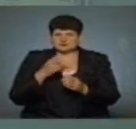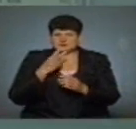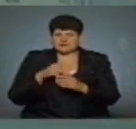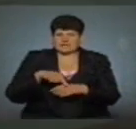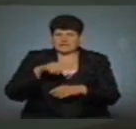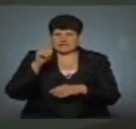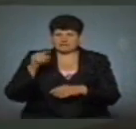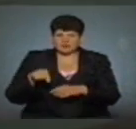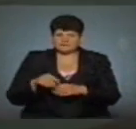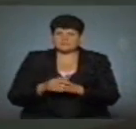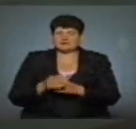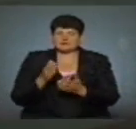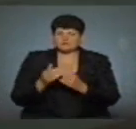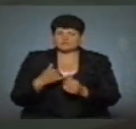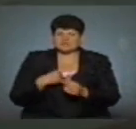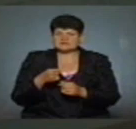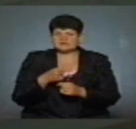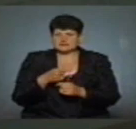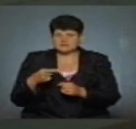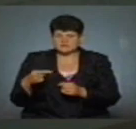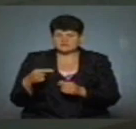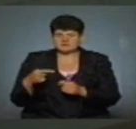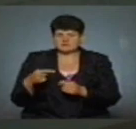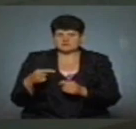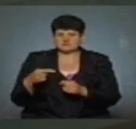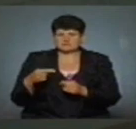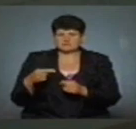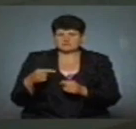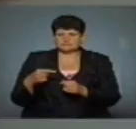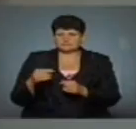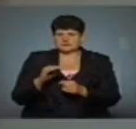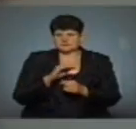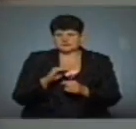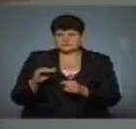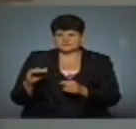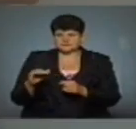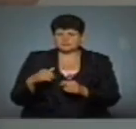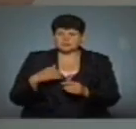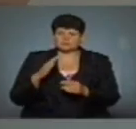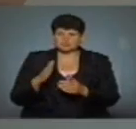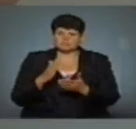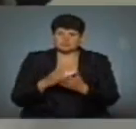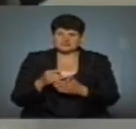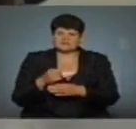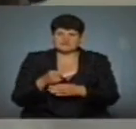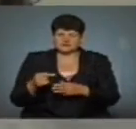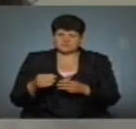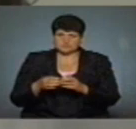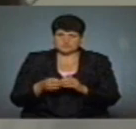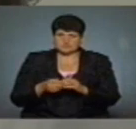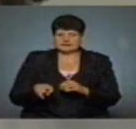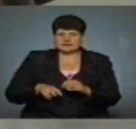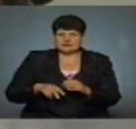крива. Якщо ж в нас від'ємний результат, то крива буде лежати внизу. Ми будемо мати від'ємний результат.